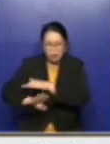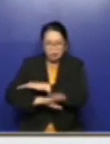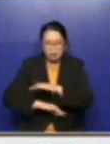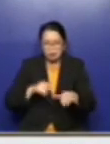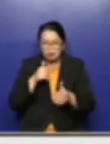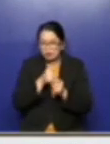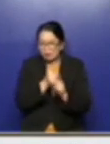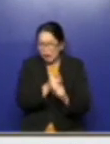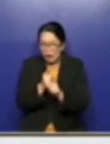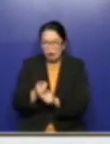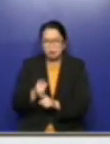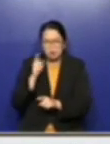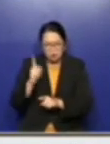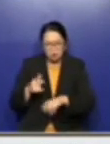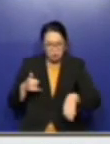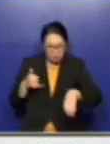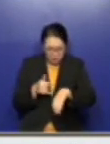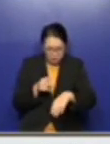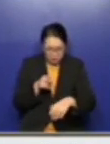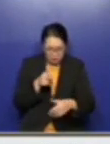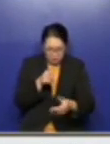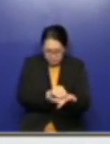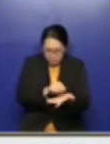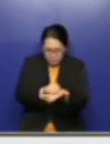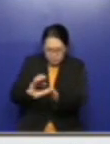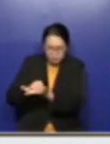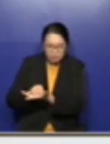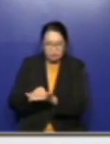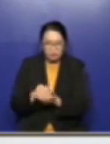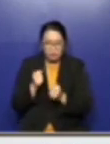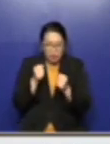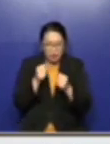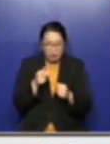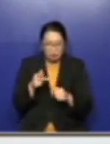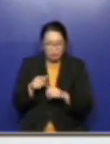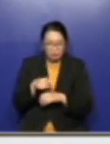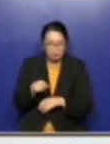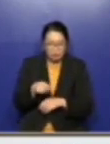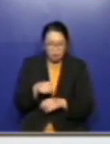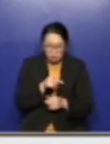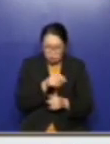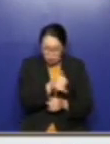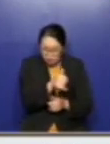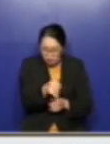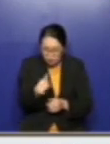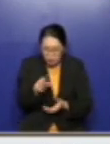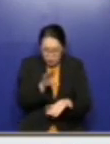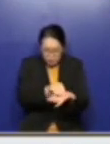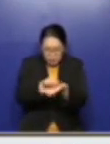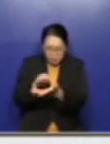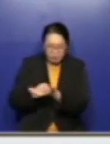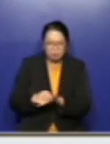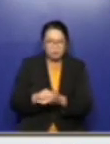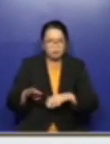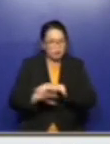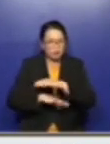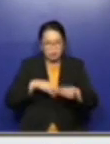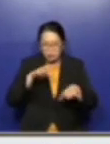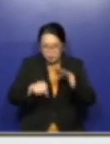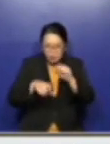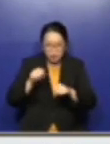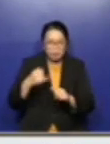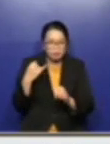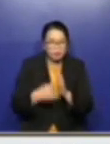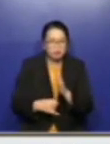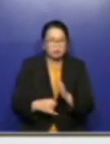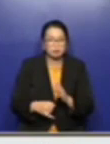ท่านต้องไปลงแล้วก็จับให้มันคันให้ตายหน้าที่ขออภัยนะครับสุนัขเฝ้าบ้านมันเป็นฉายาครับสมัยก่อน